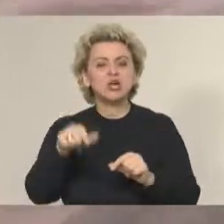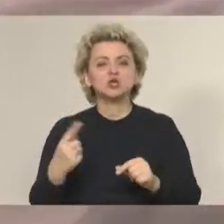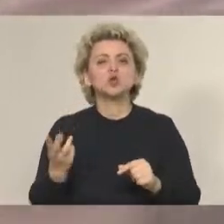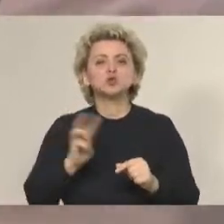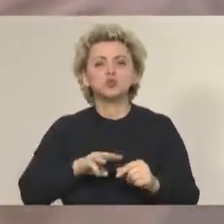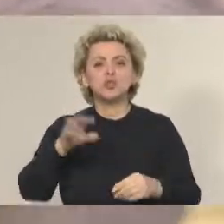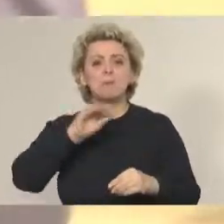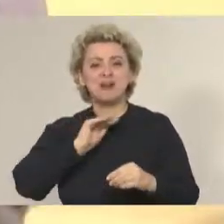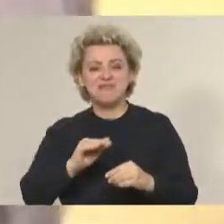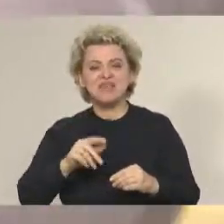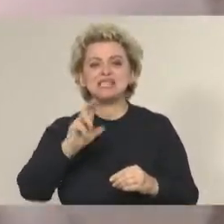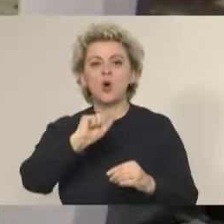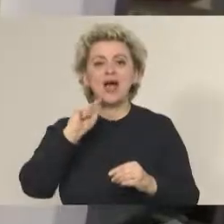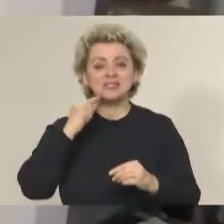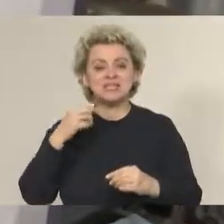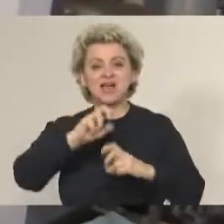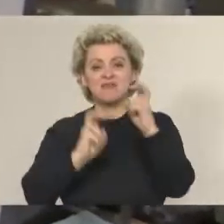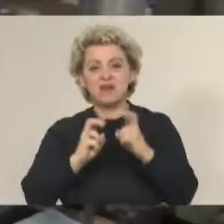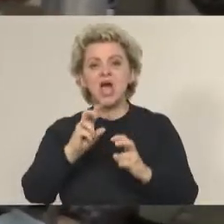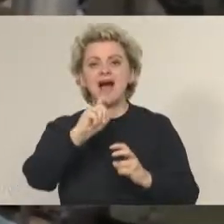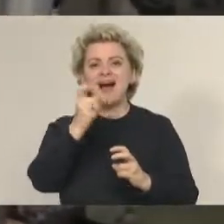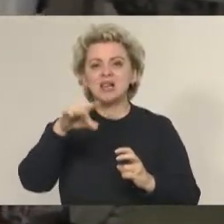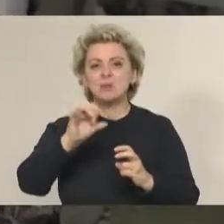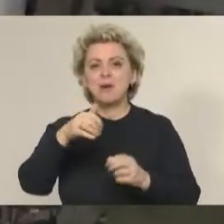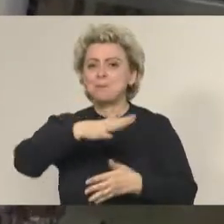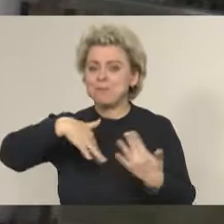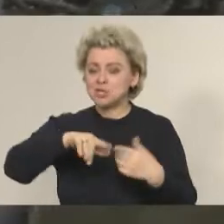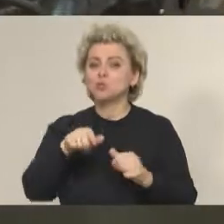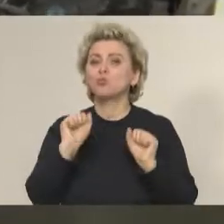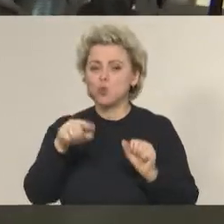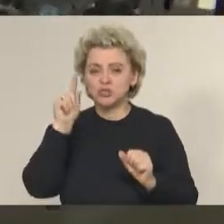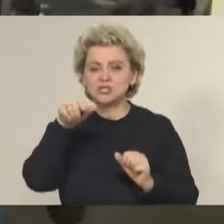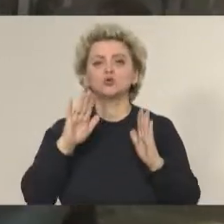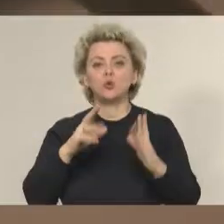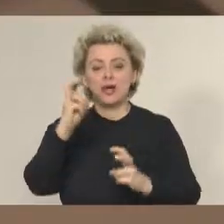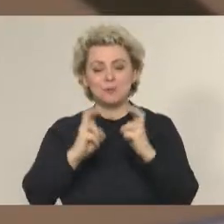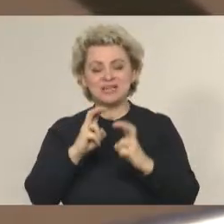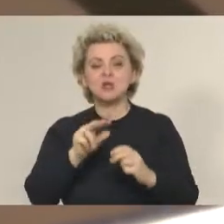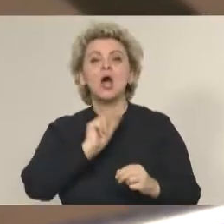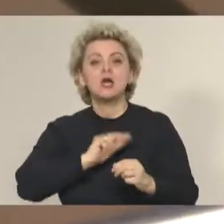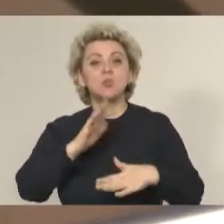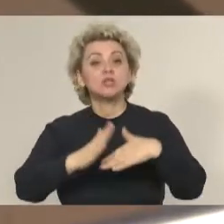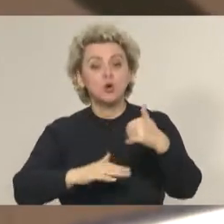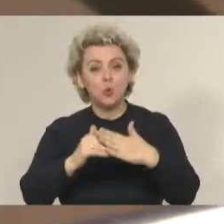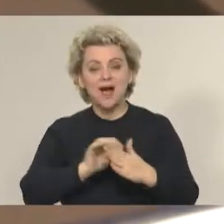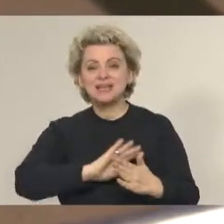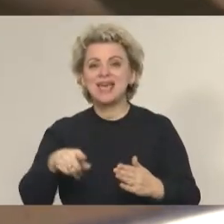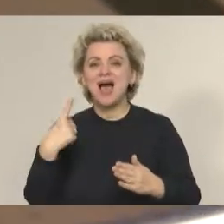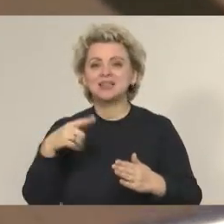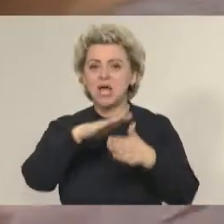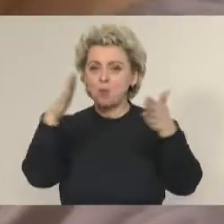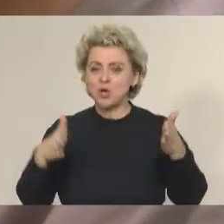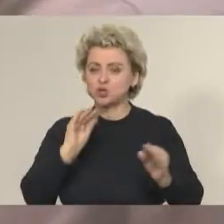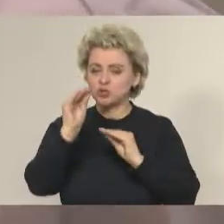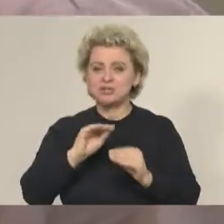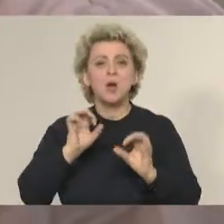штучных профессий на кондитерской фабрике – халвамес. Ею можно овладеть только на производстве. Работа эта ручная. Ни одна машина не